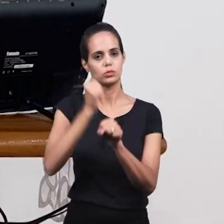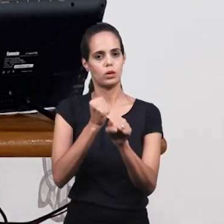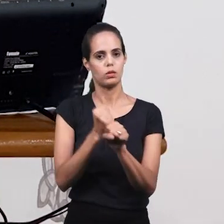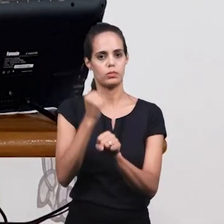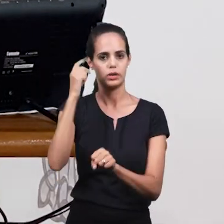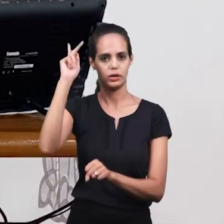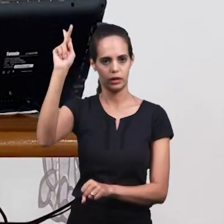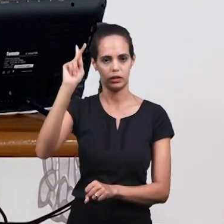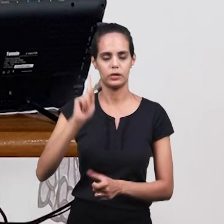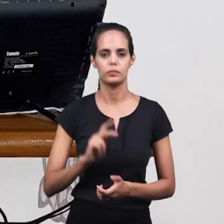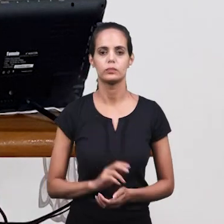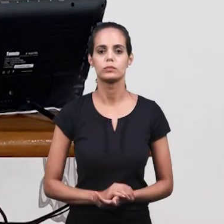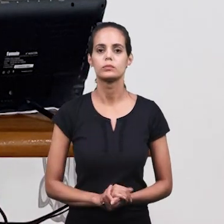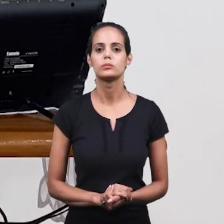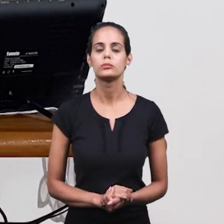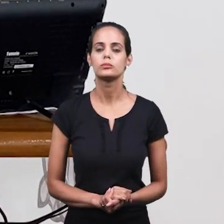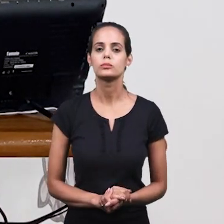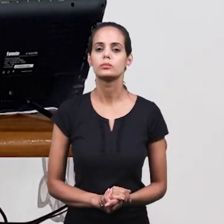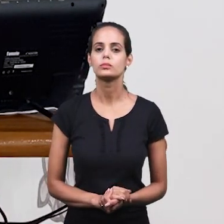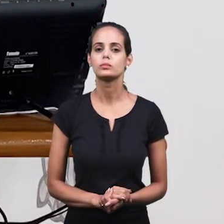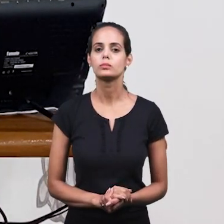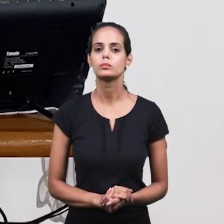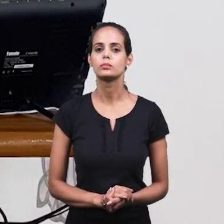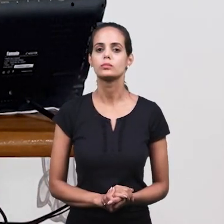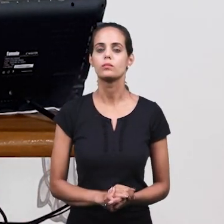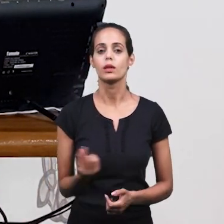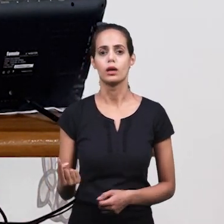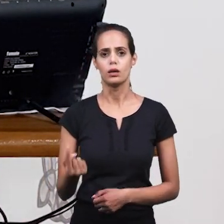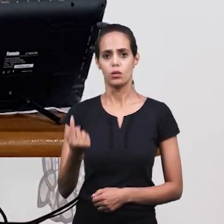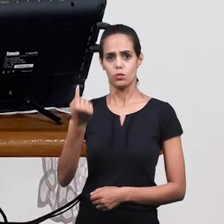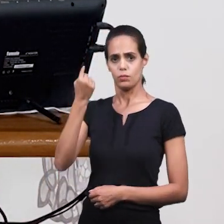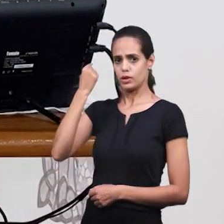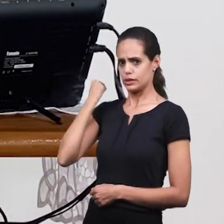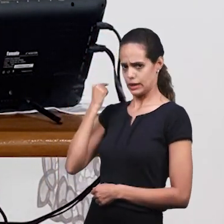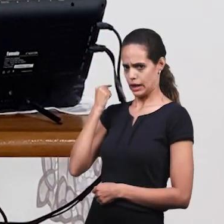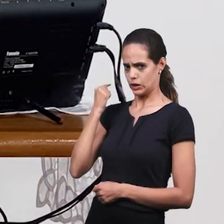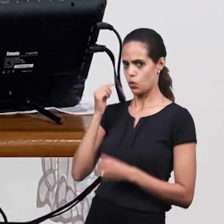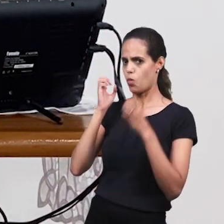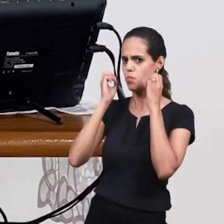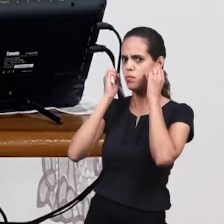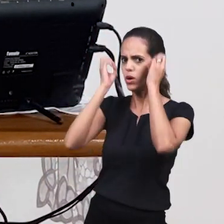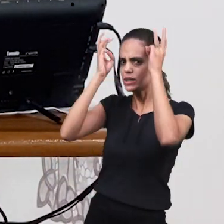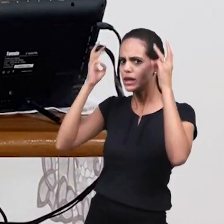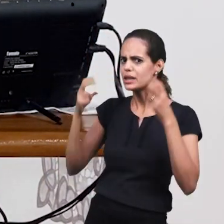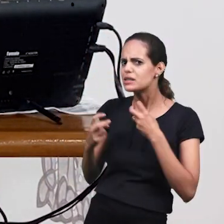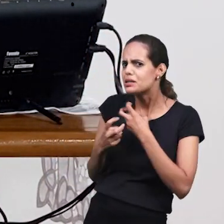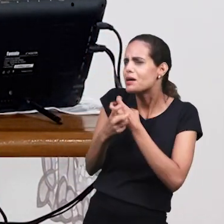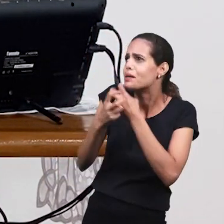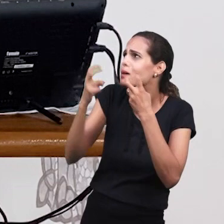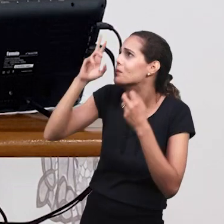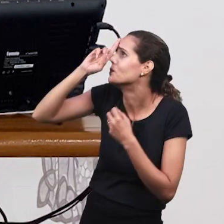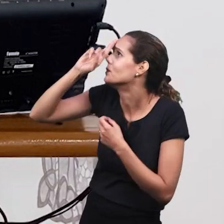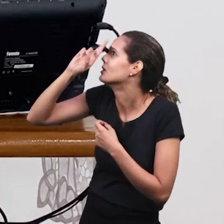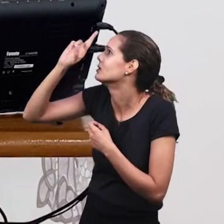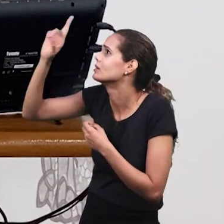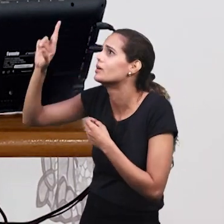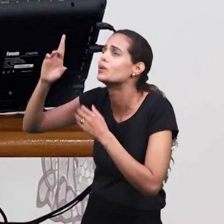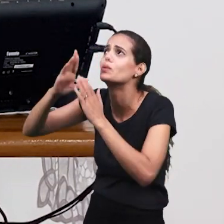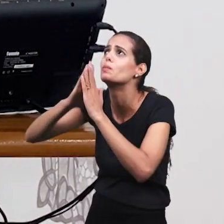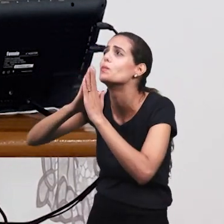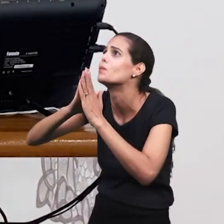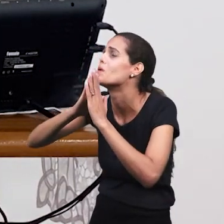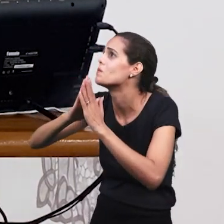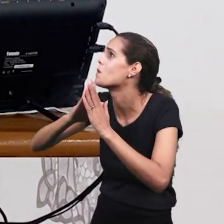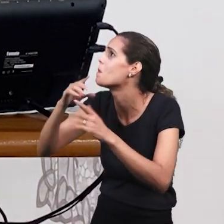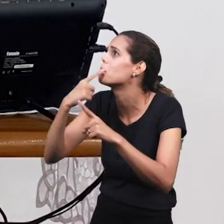peuple, Dieu, il questionne Moïse sur les raisons pourquoi les enfants d'Israël clamaient de cette